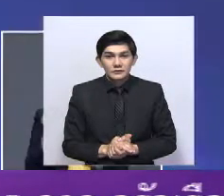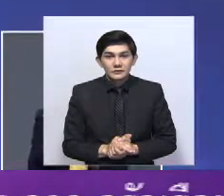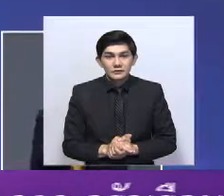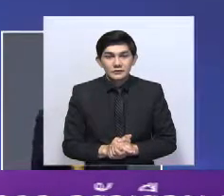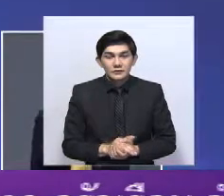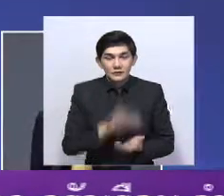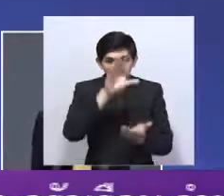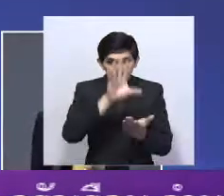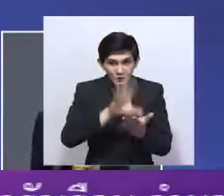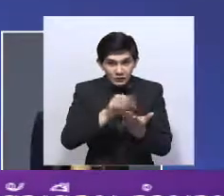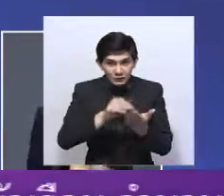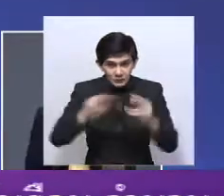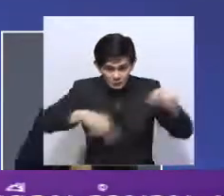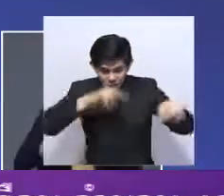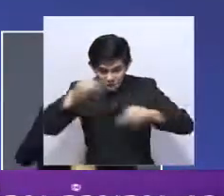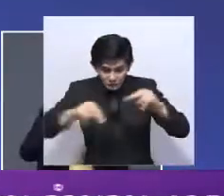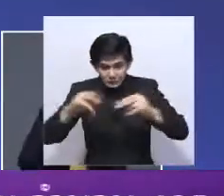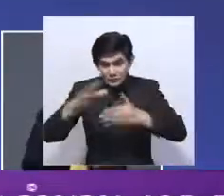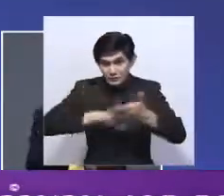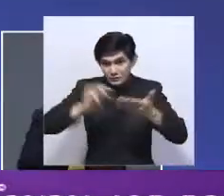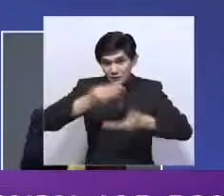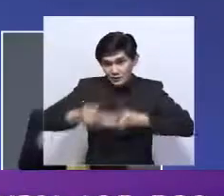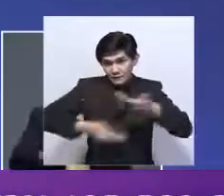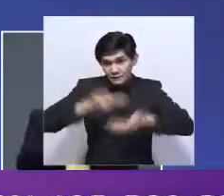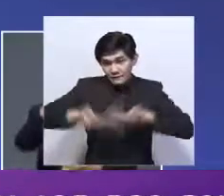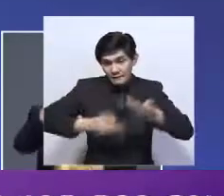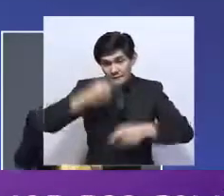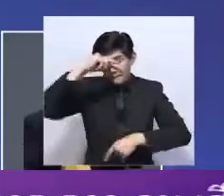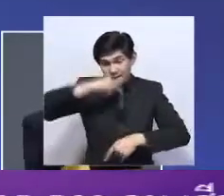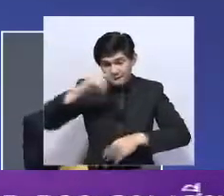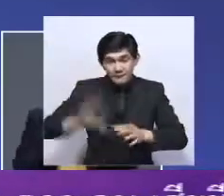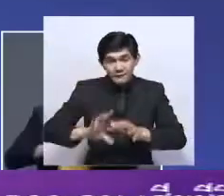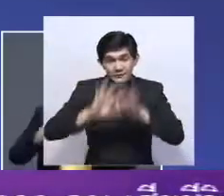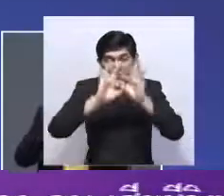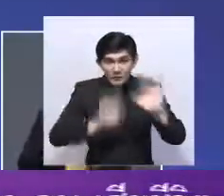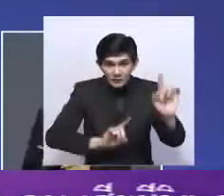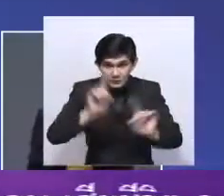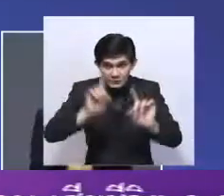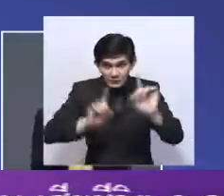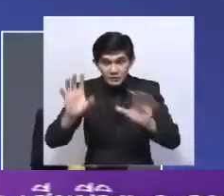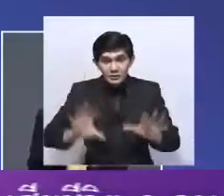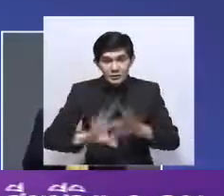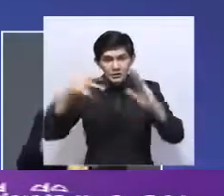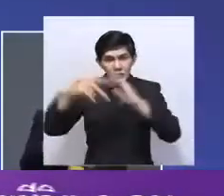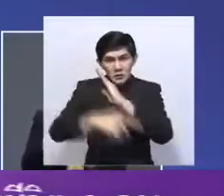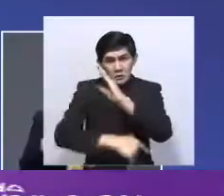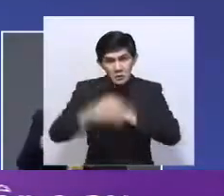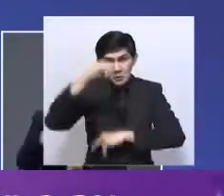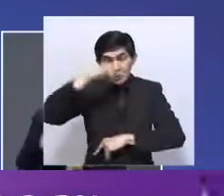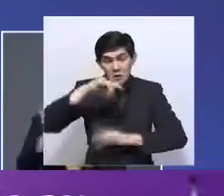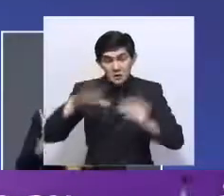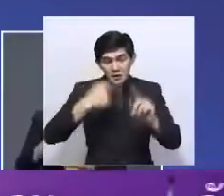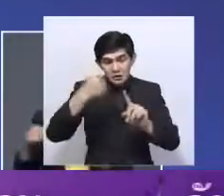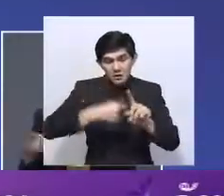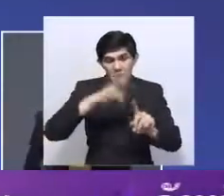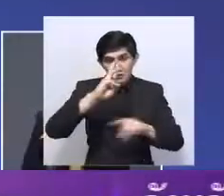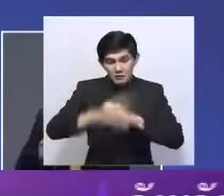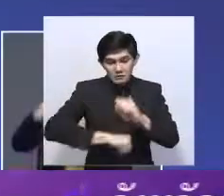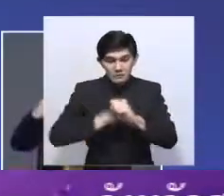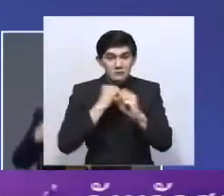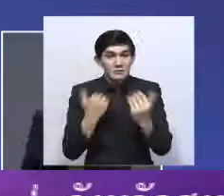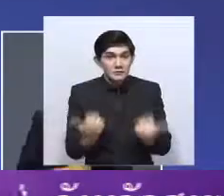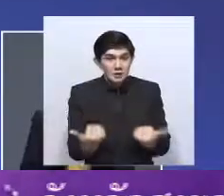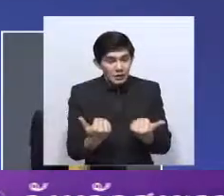งนี้ข้อมูลจากผลการสำรวจของมหาวิทยาลัยหอการค้าไทยเกี่ยวกับดัชนีสถานการณ์คอร์รัปชันของไทยเดือนมิถุนายนปี